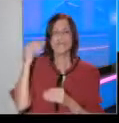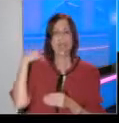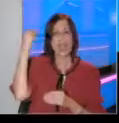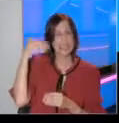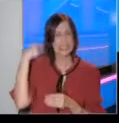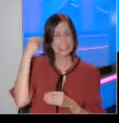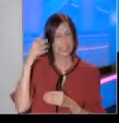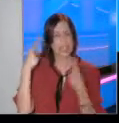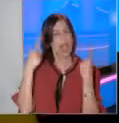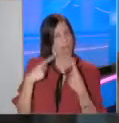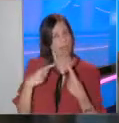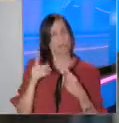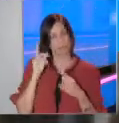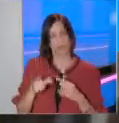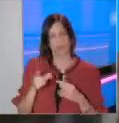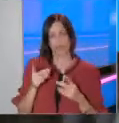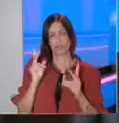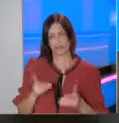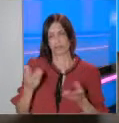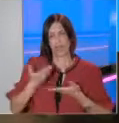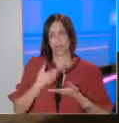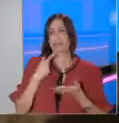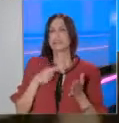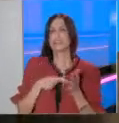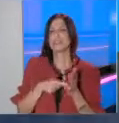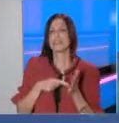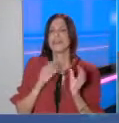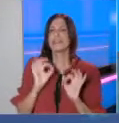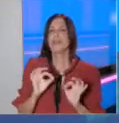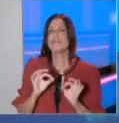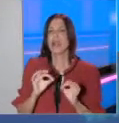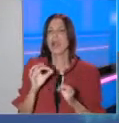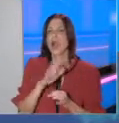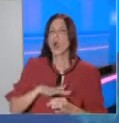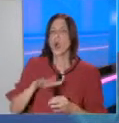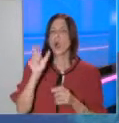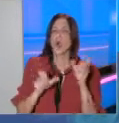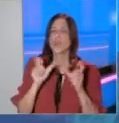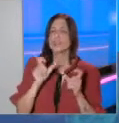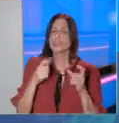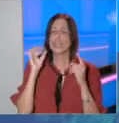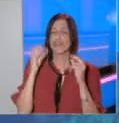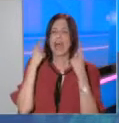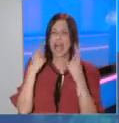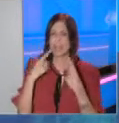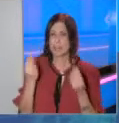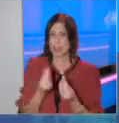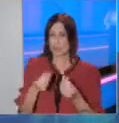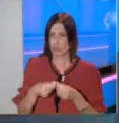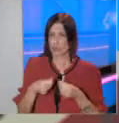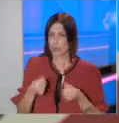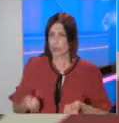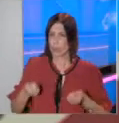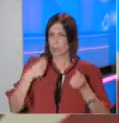את זה, גם החרדים ישיגו את זה. לא ייתכן... למה זה נובע דווקא רק באוכלוסיות החרדיות? אתה חושב שזה משהו תרבותי? כי אני לא